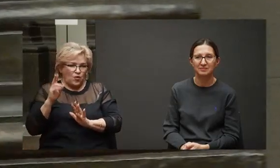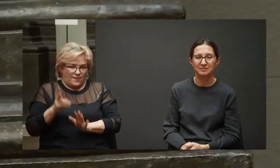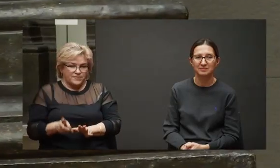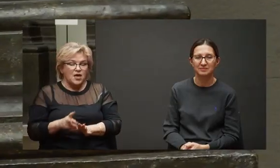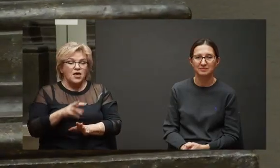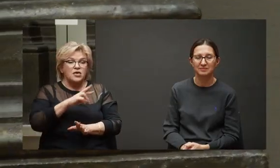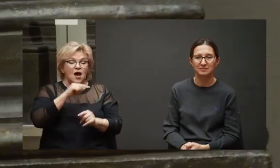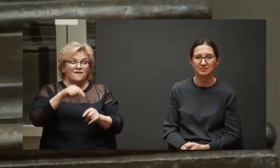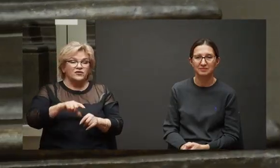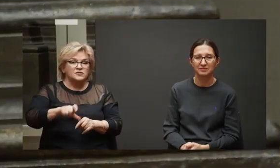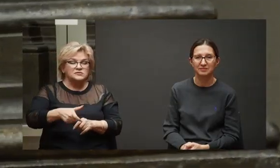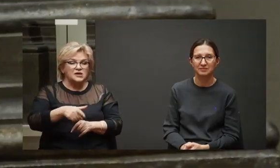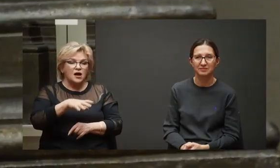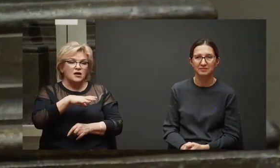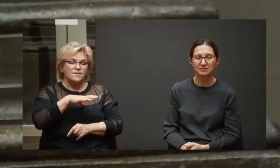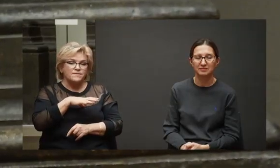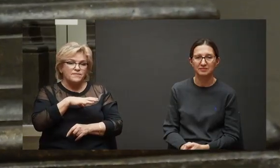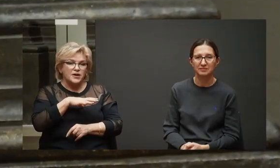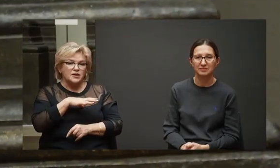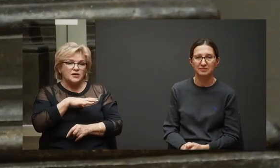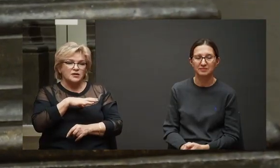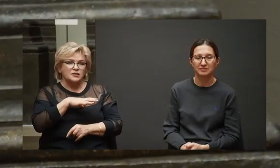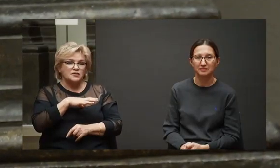Я был в этом зале